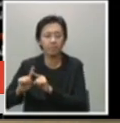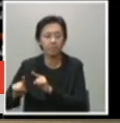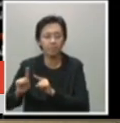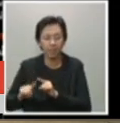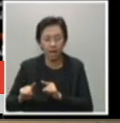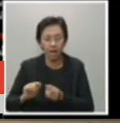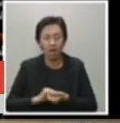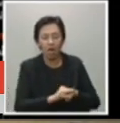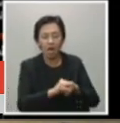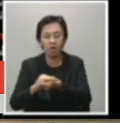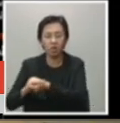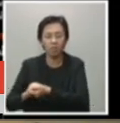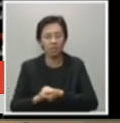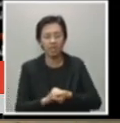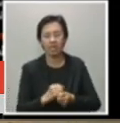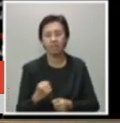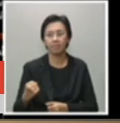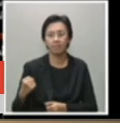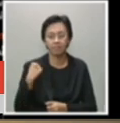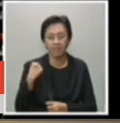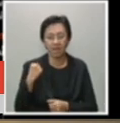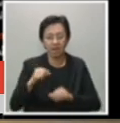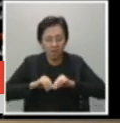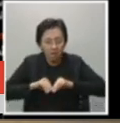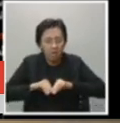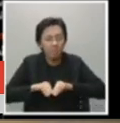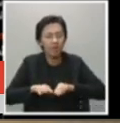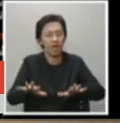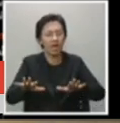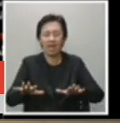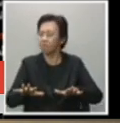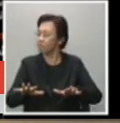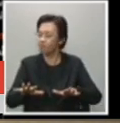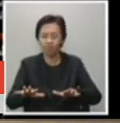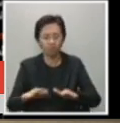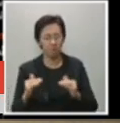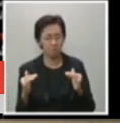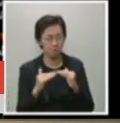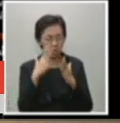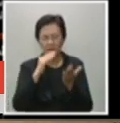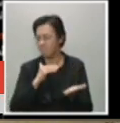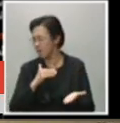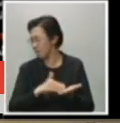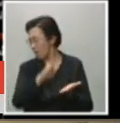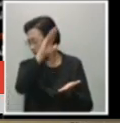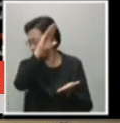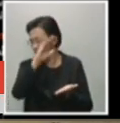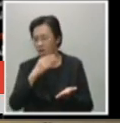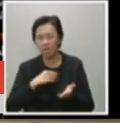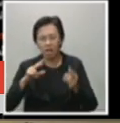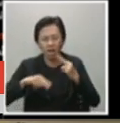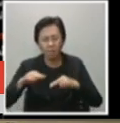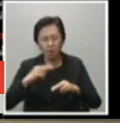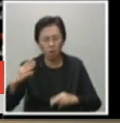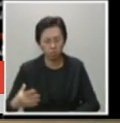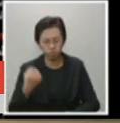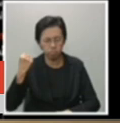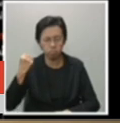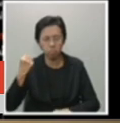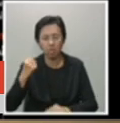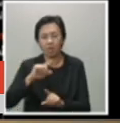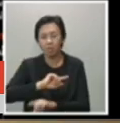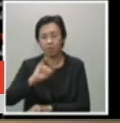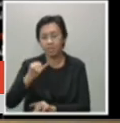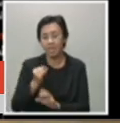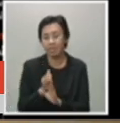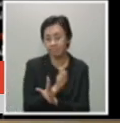ร่วมกันแสดงพลังเพื่อประกาศจุดยืนขับไล่ความอยุติธรรมและการปกครองแบบเผด็จการเมื่อวันจันทร์ที่